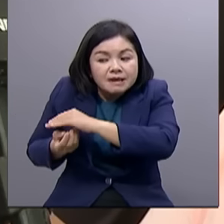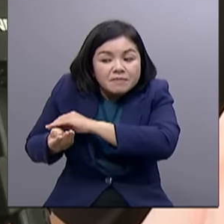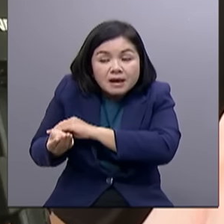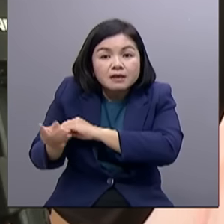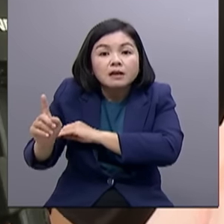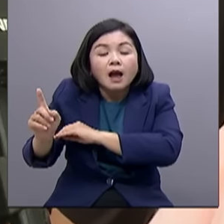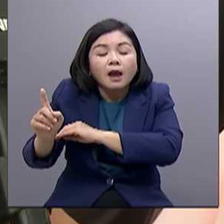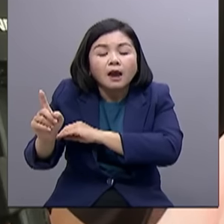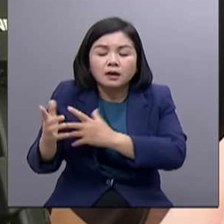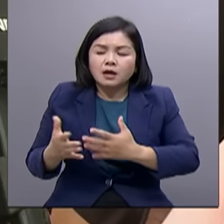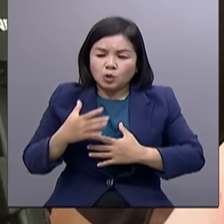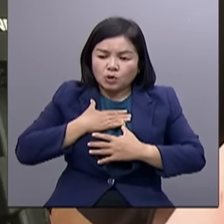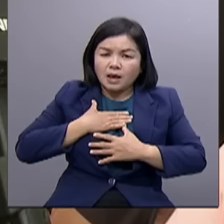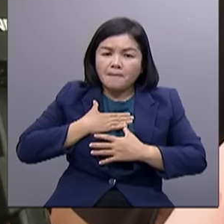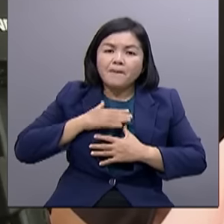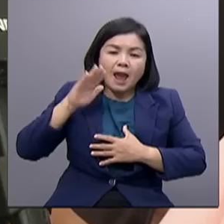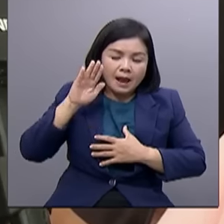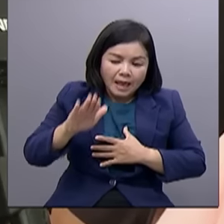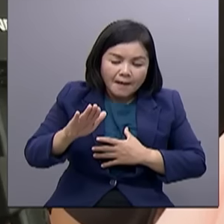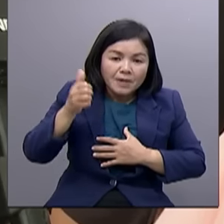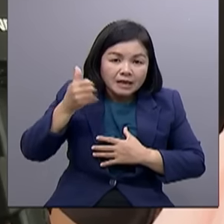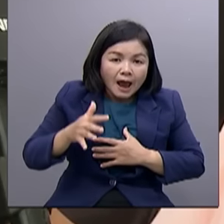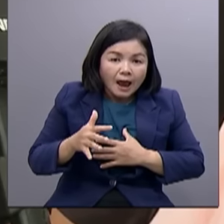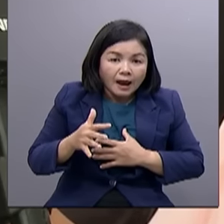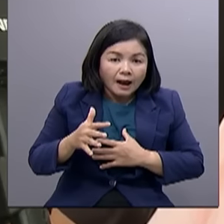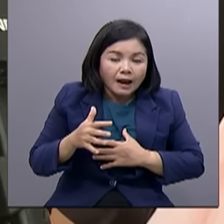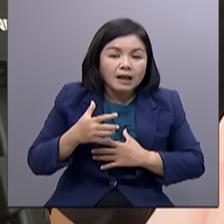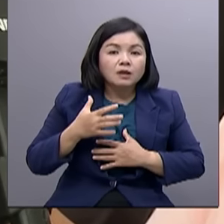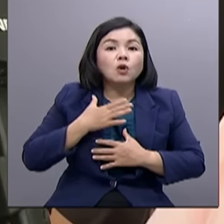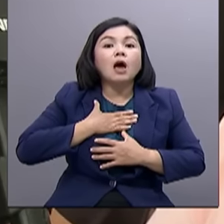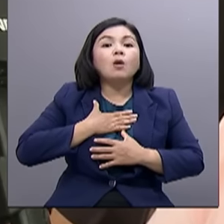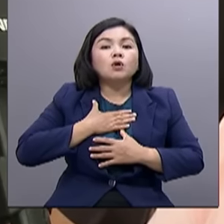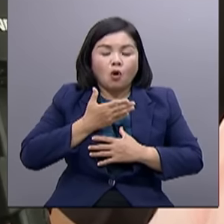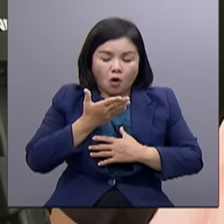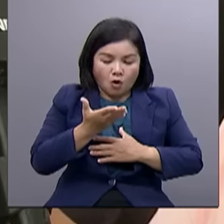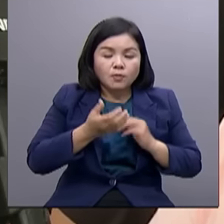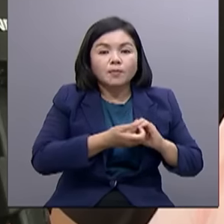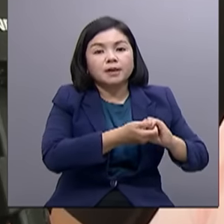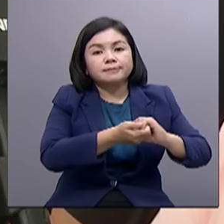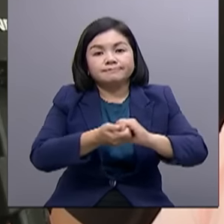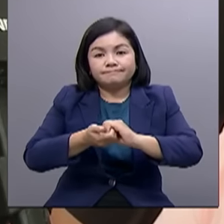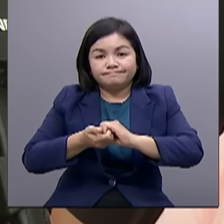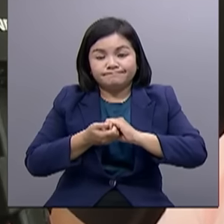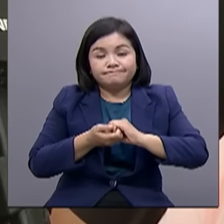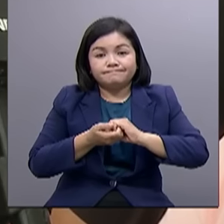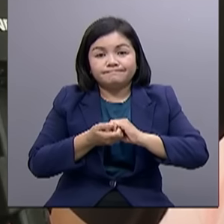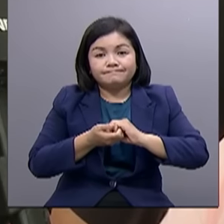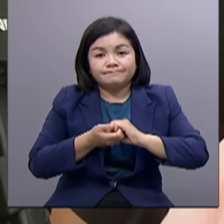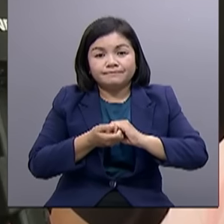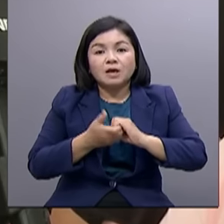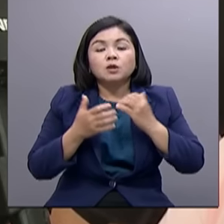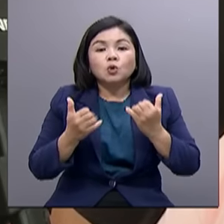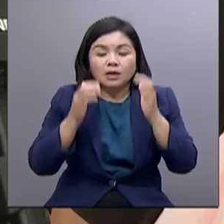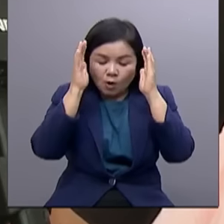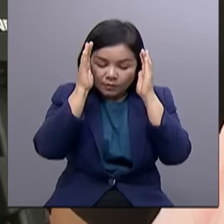เพียงแต่ก็เราไปห้ามไม่ได้แต่คงจะจะขอร้องว่าเมื่อมีความ